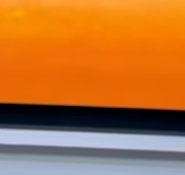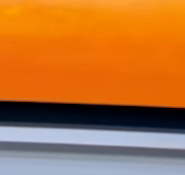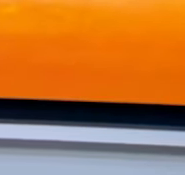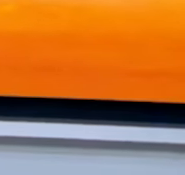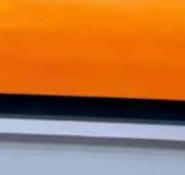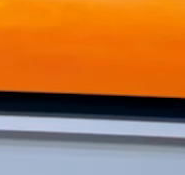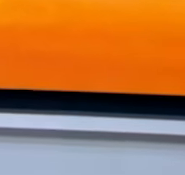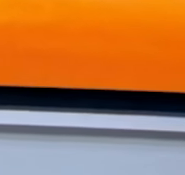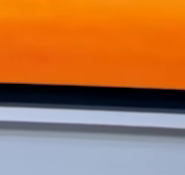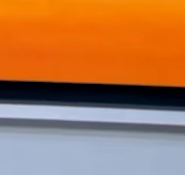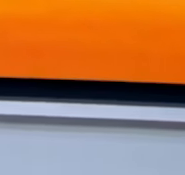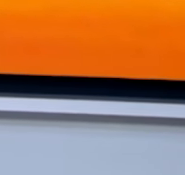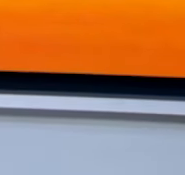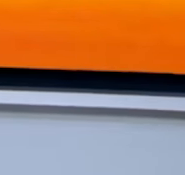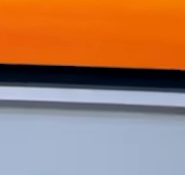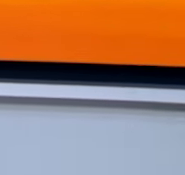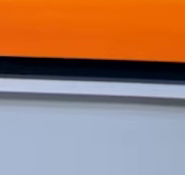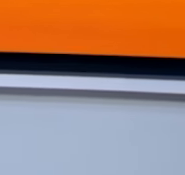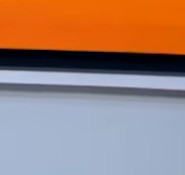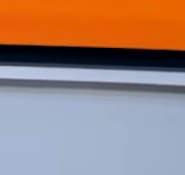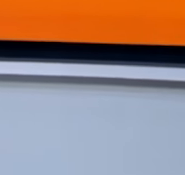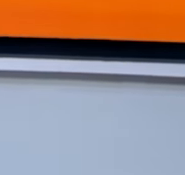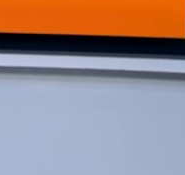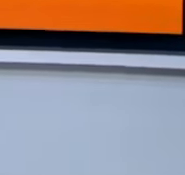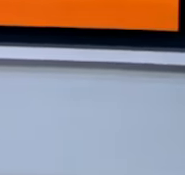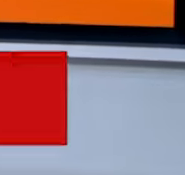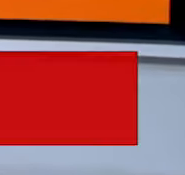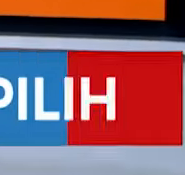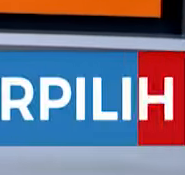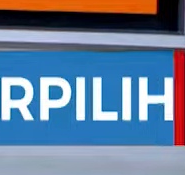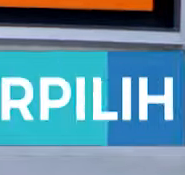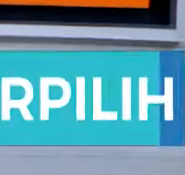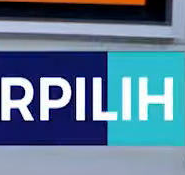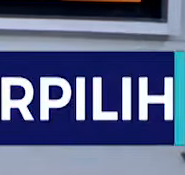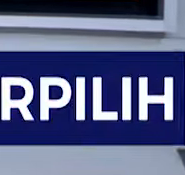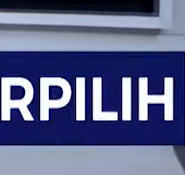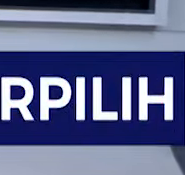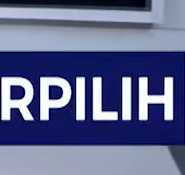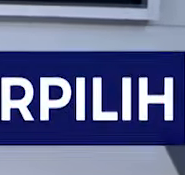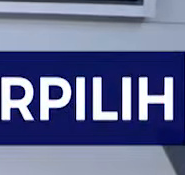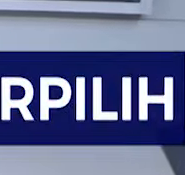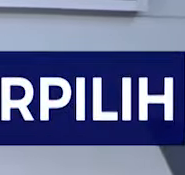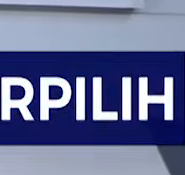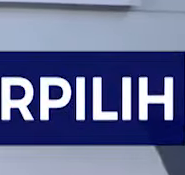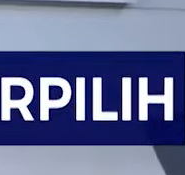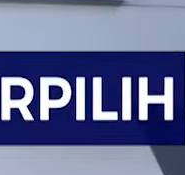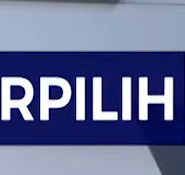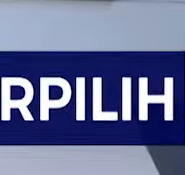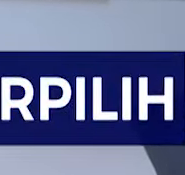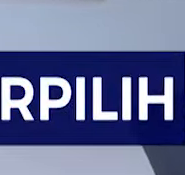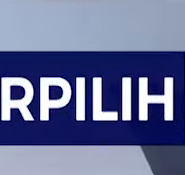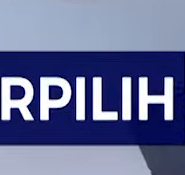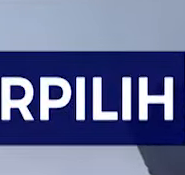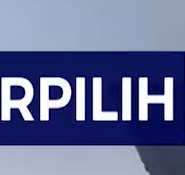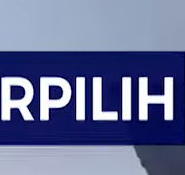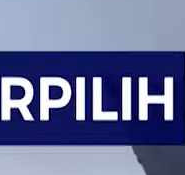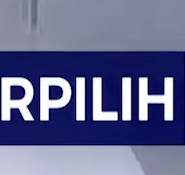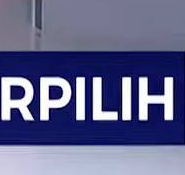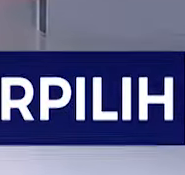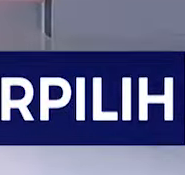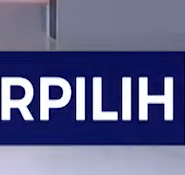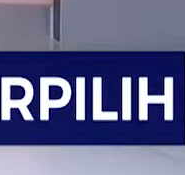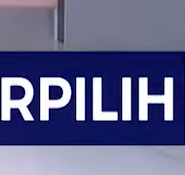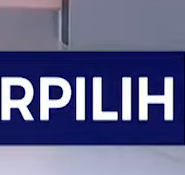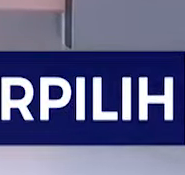presiden terpilih 2024 Prabowo suianto menyampaikan pidato perdananya usai penetapan Sebagai Presiden terpilih oleh KPU